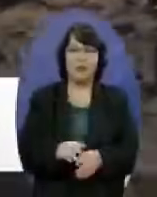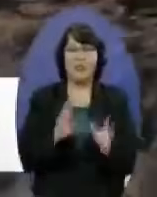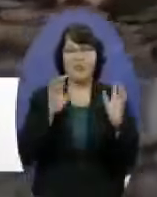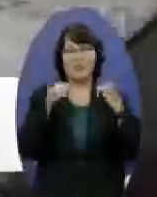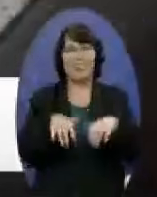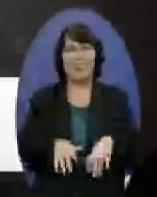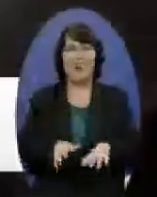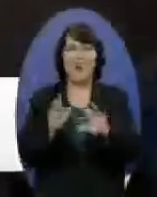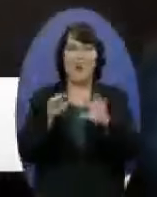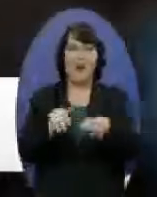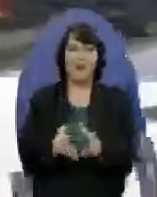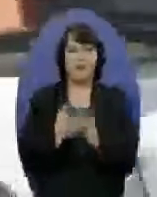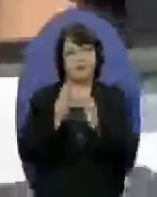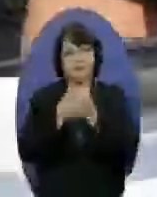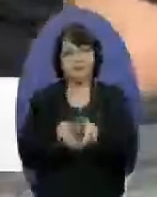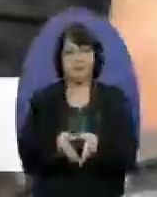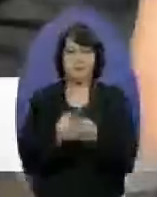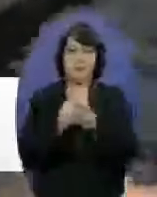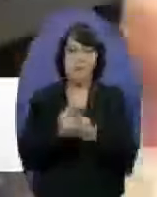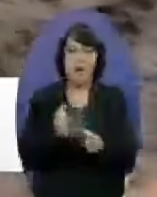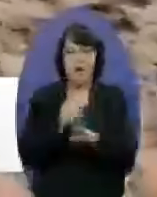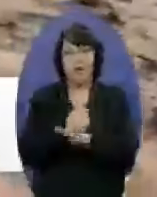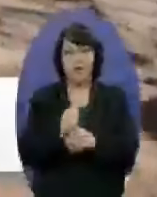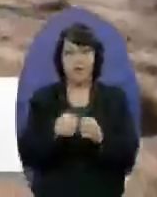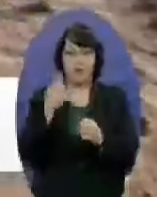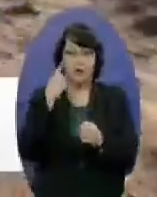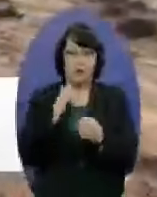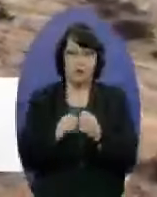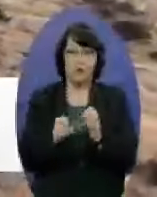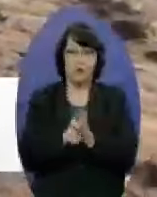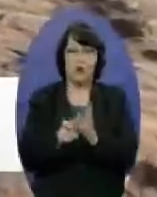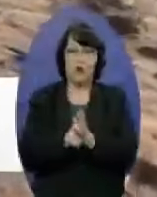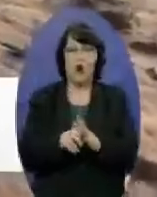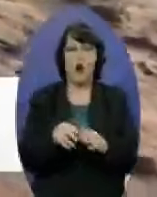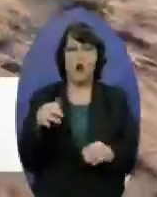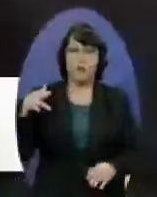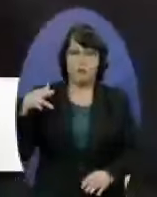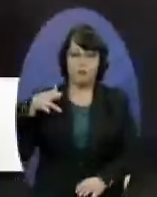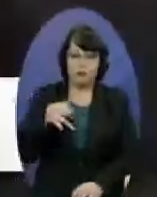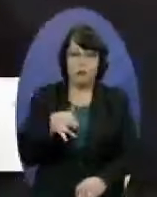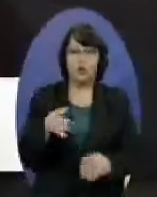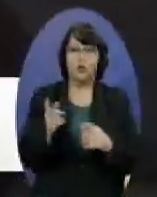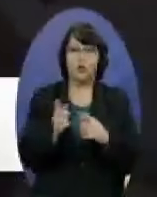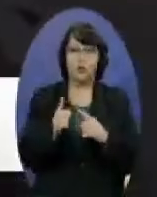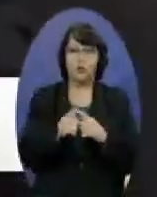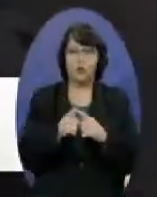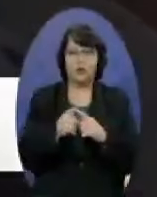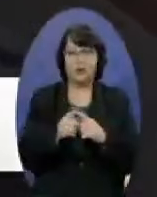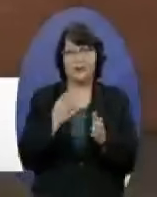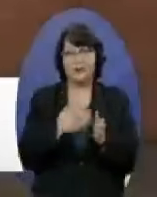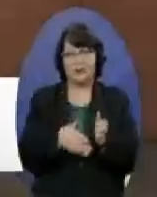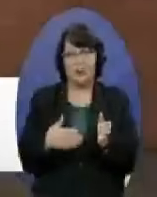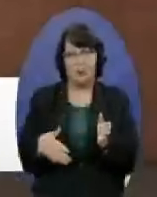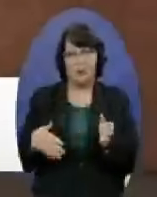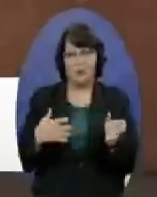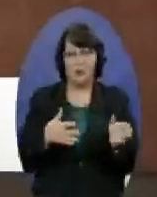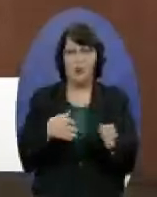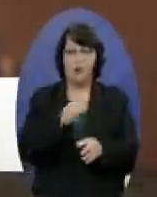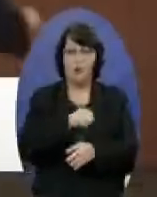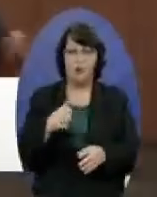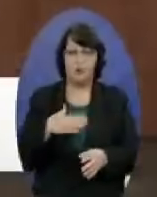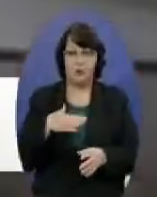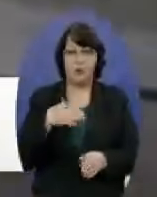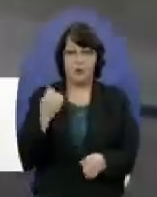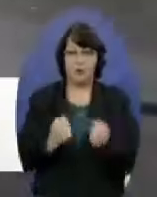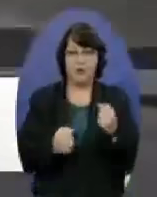Өөрөөр хэлэх юм бол аялалд гарах олон сонголт байдаг. Үүнд онгоц, төмөр зам зэрэг орох юм. Харин өөрсдийн машинаар бол 5 дахин зардлаа хэмнэж чадна